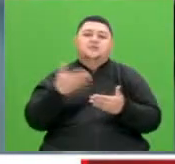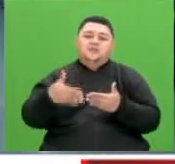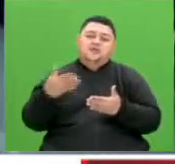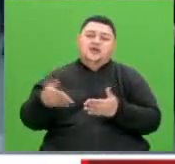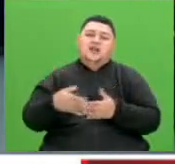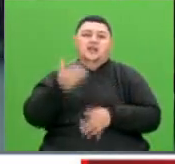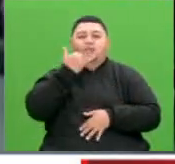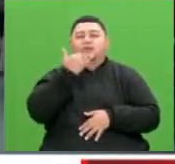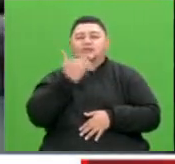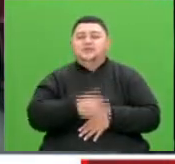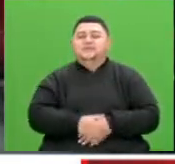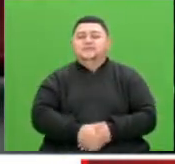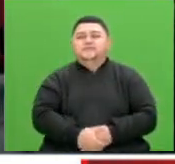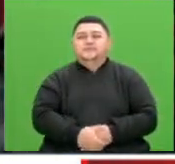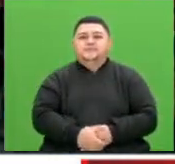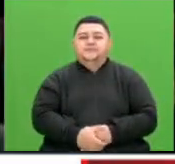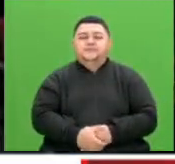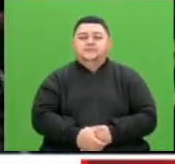normal.